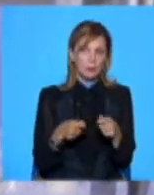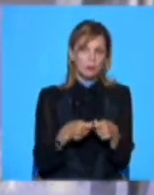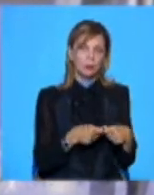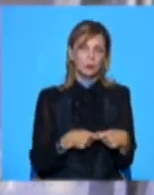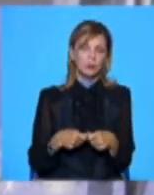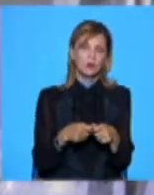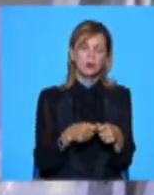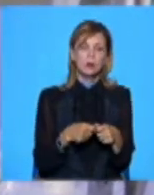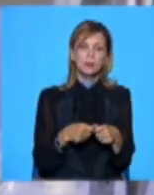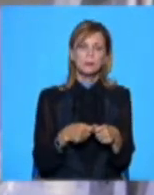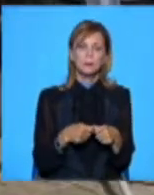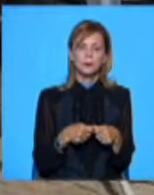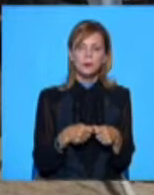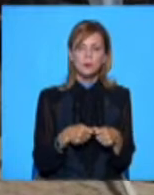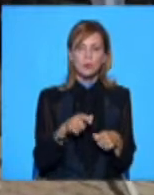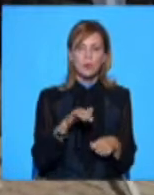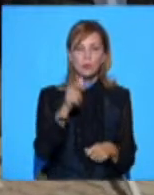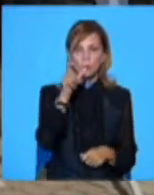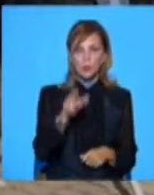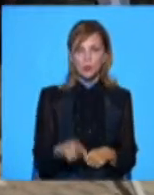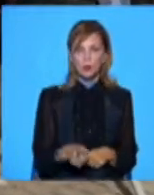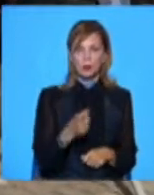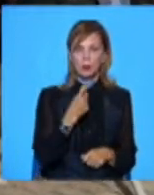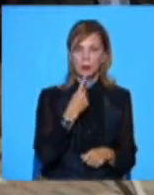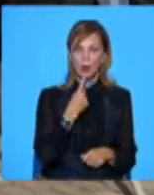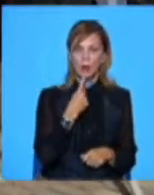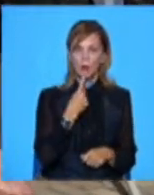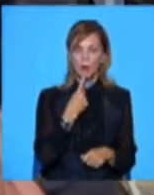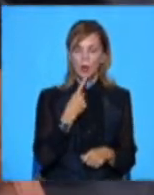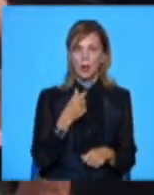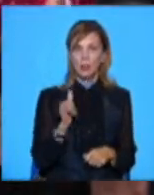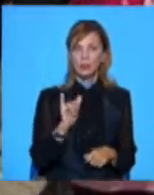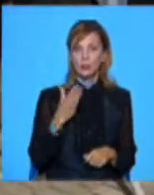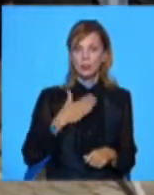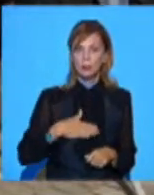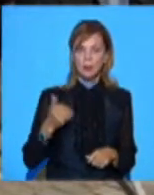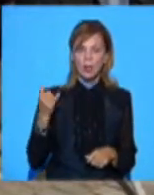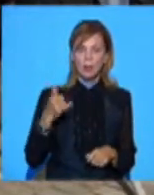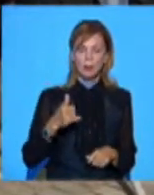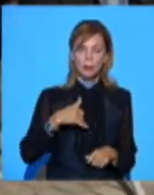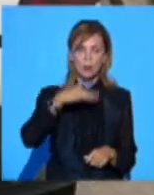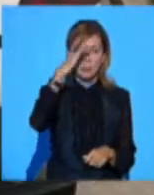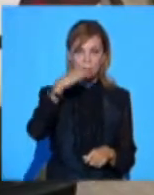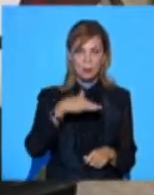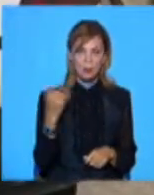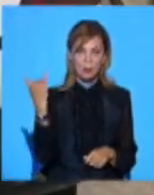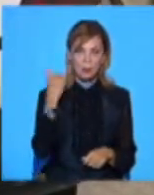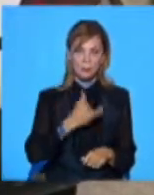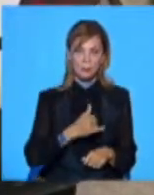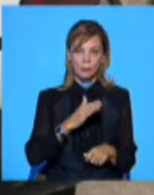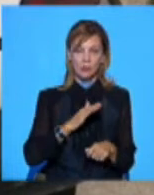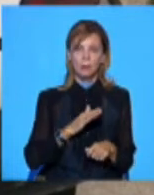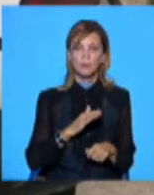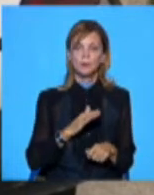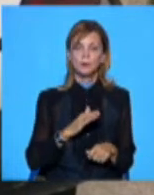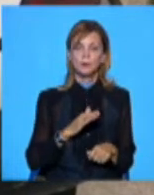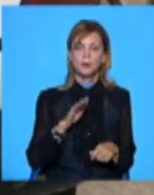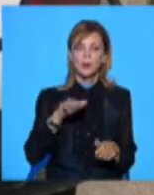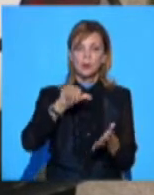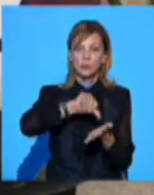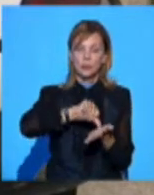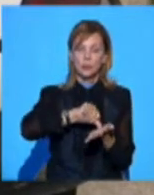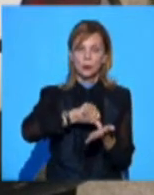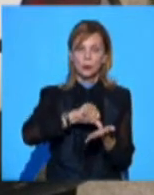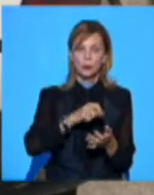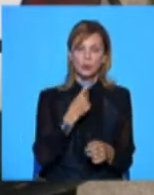din care noi facem parte, craiovenilor și nu numai, toți cei care în aceste zile vor fi pe strada Teodor Aman și în centrul vechi